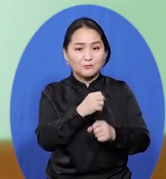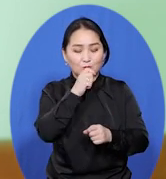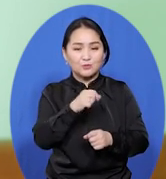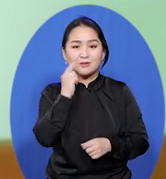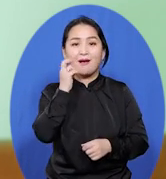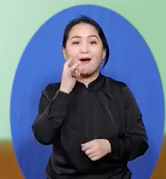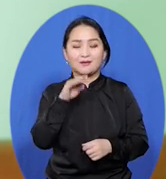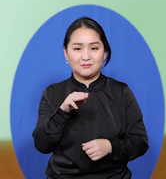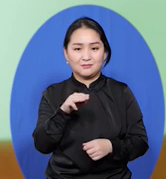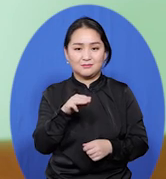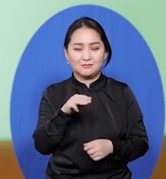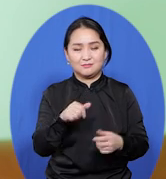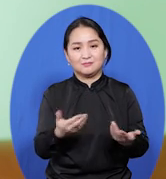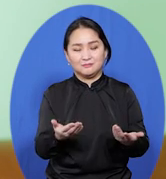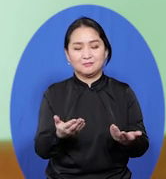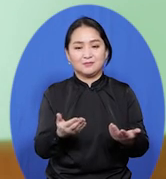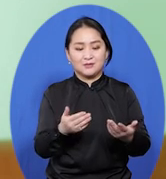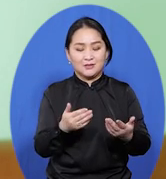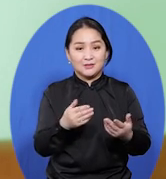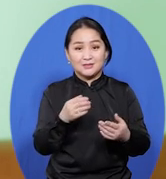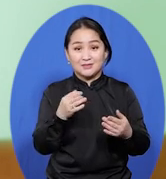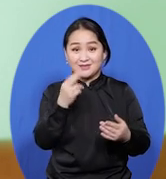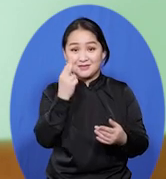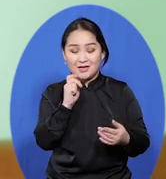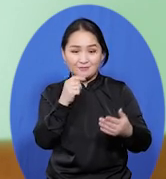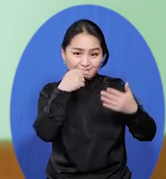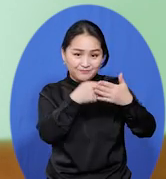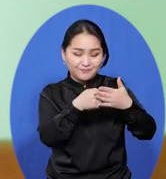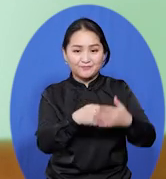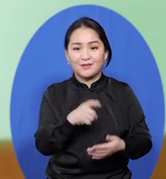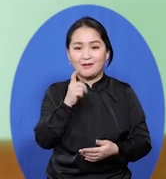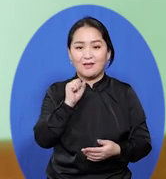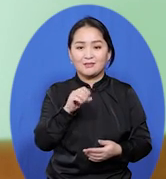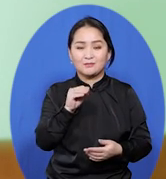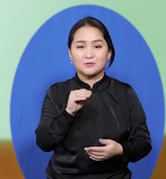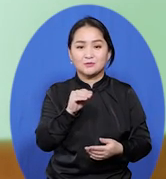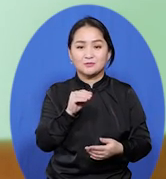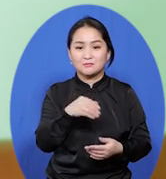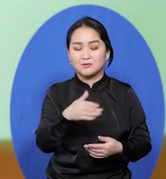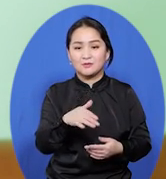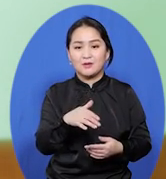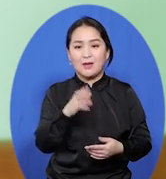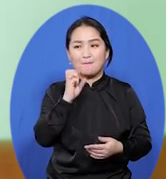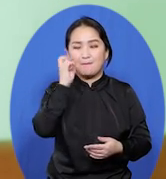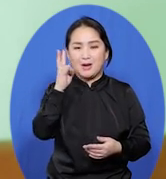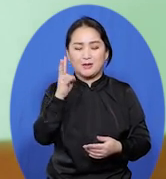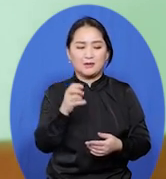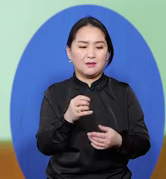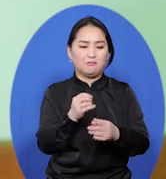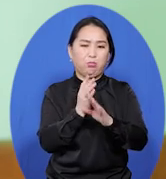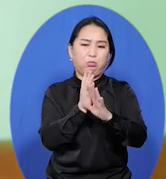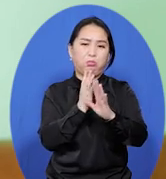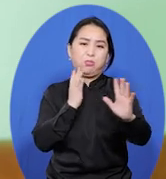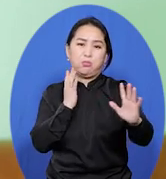болчихлоо. Цахимжуулга ирэх. Тэгэхээр нөгөө халамжуулаа гээл тэгэхээр чи нэг 7 хоног банкн дээр уртаас ус очир өсдөггүй